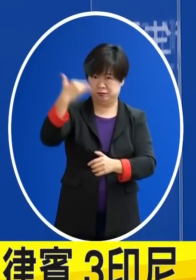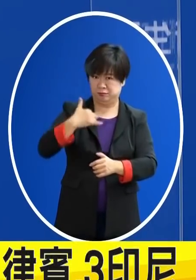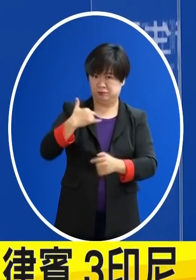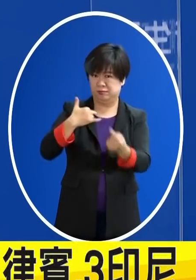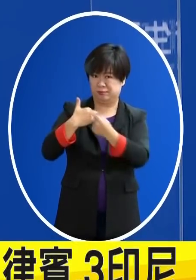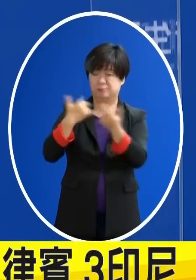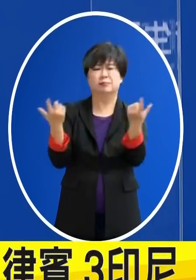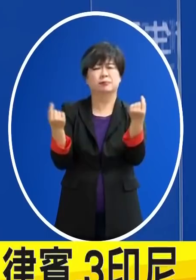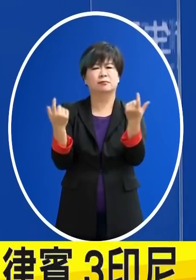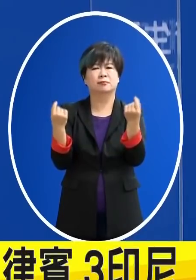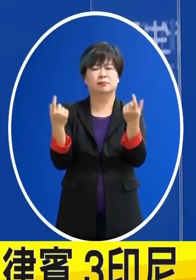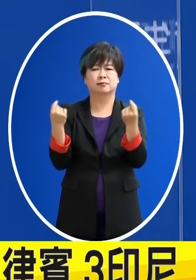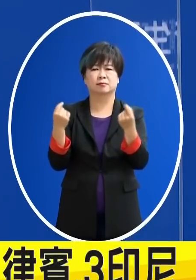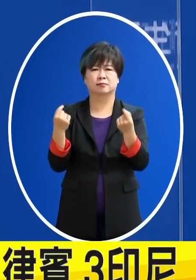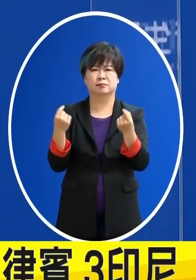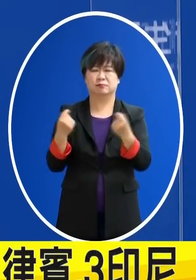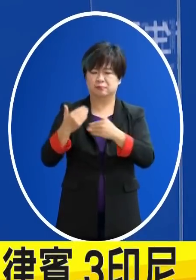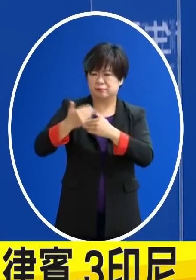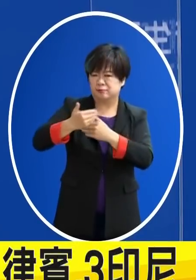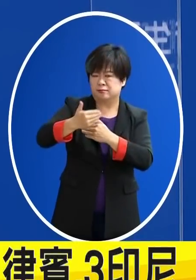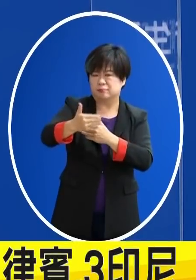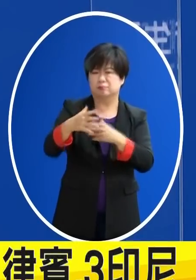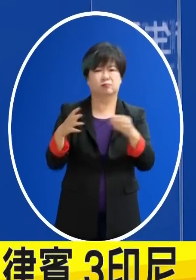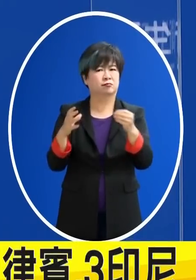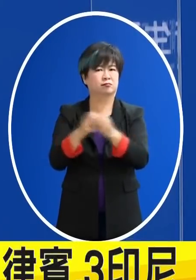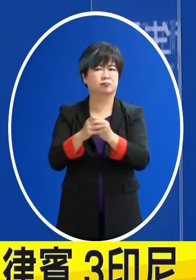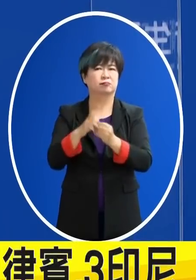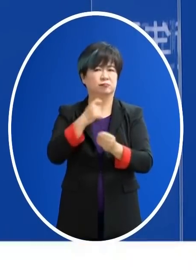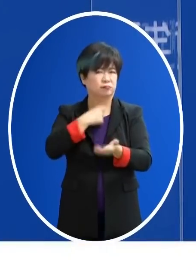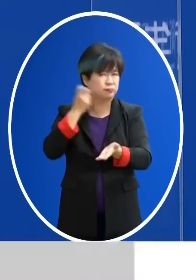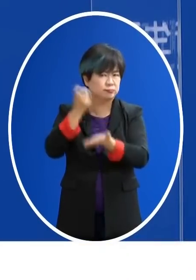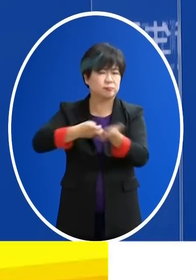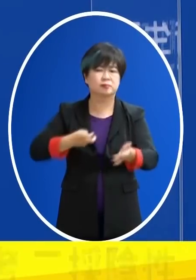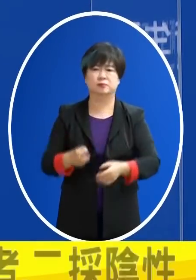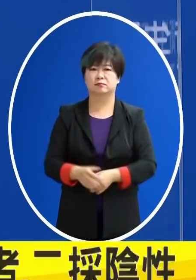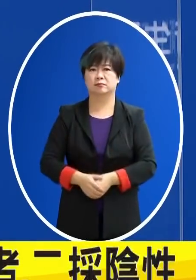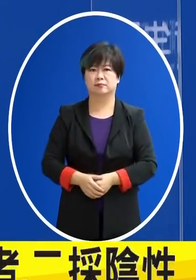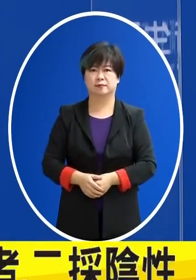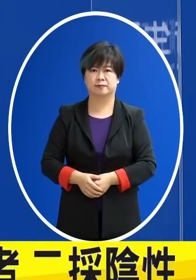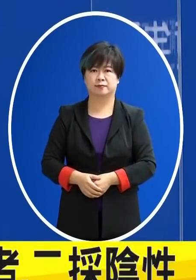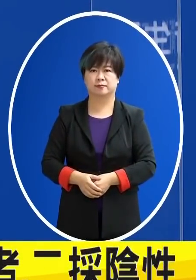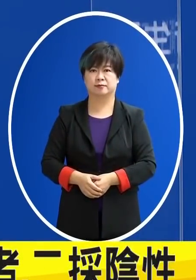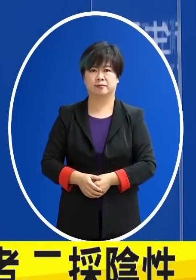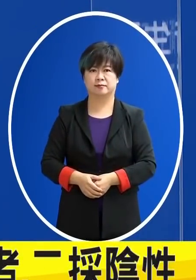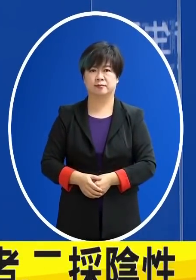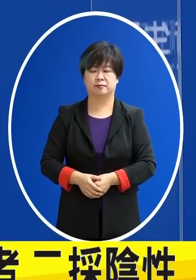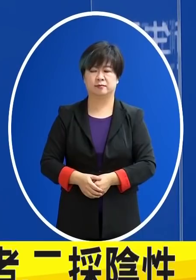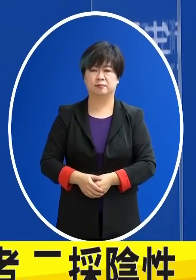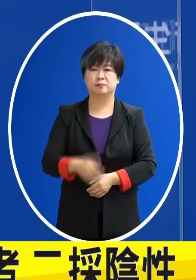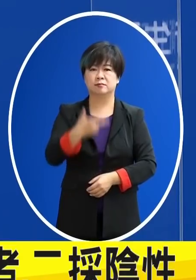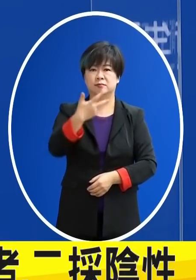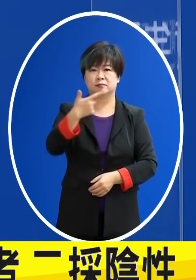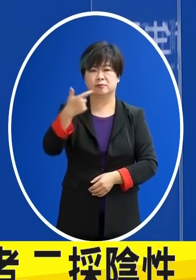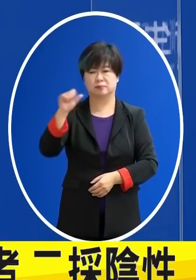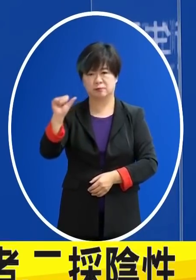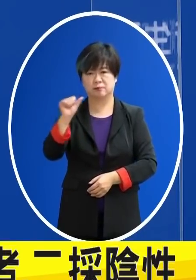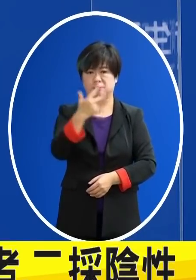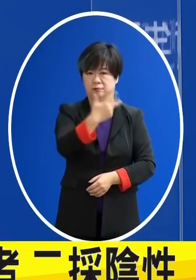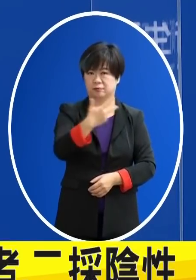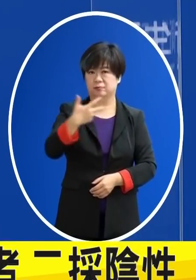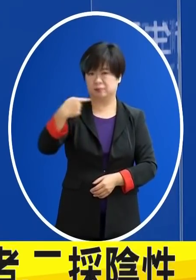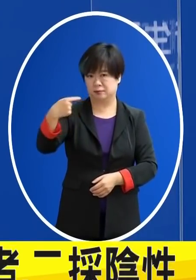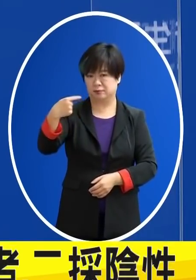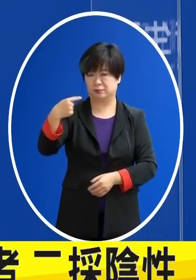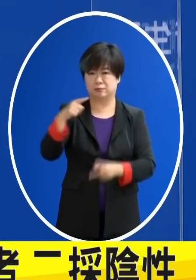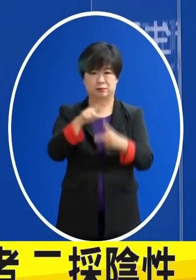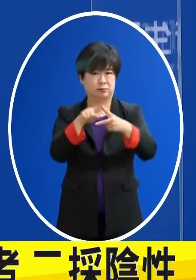面这一整套的这个措施在做处理。那我们就整个765跟771这个案